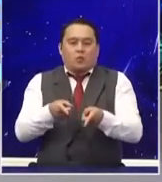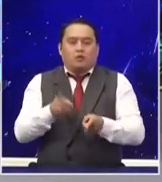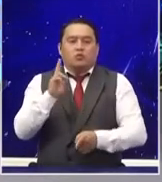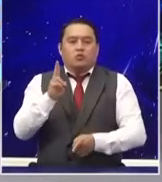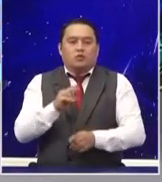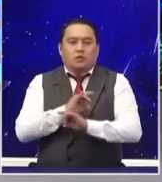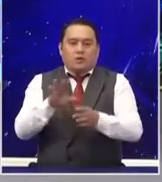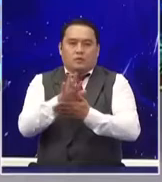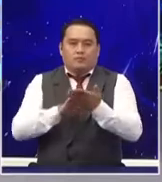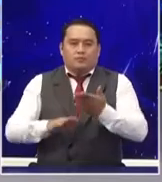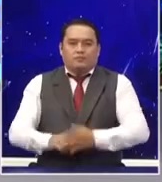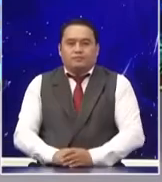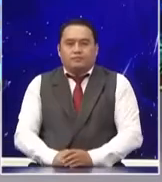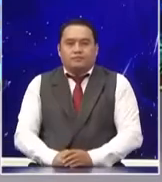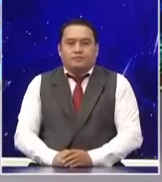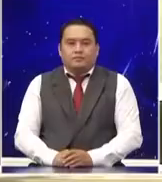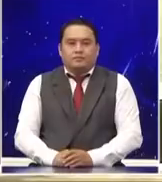ряды, расскажет Рустам Аралбаев.